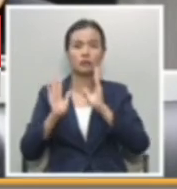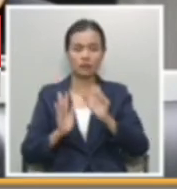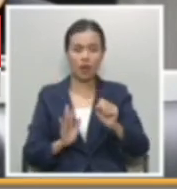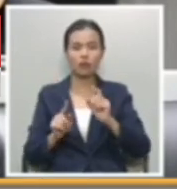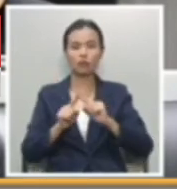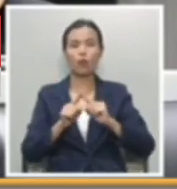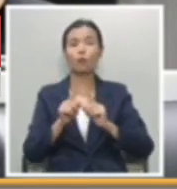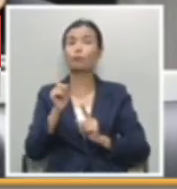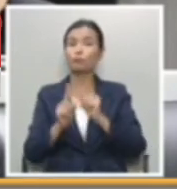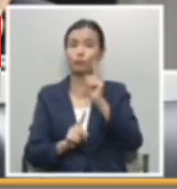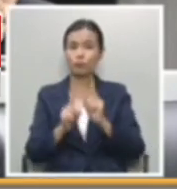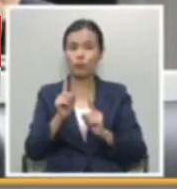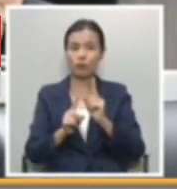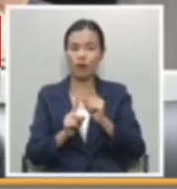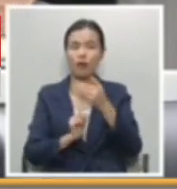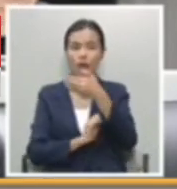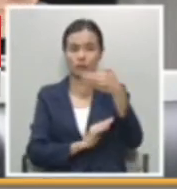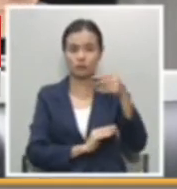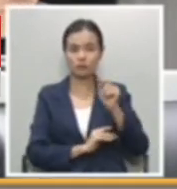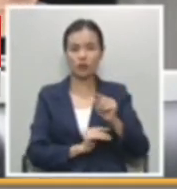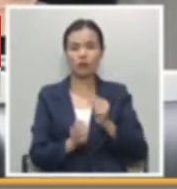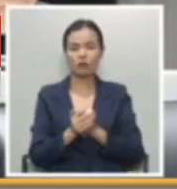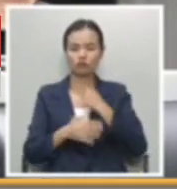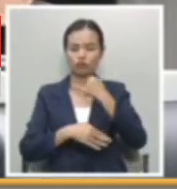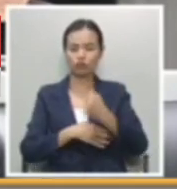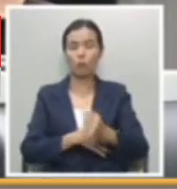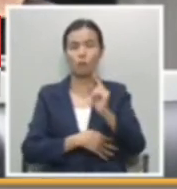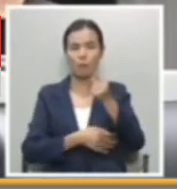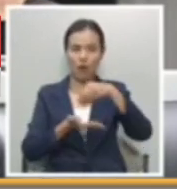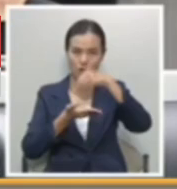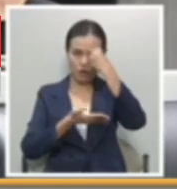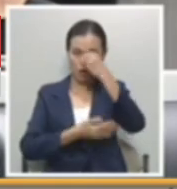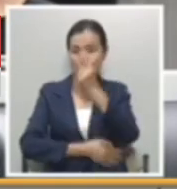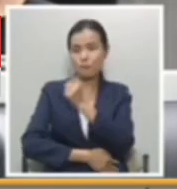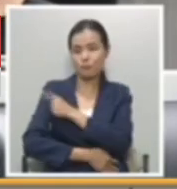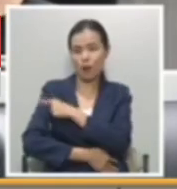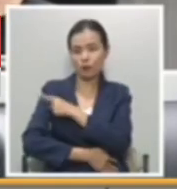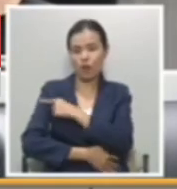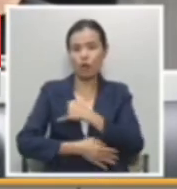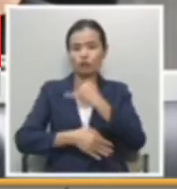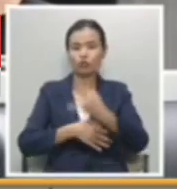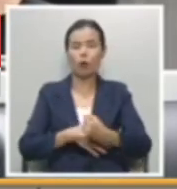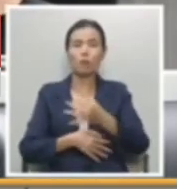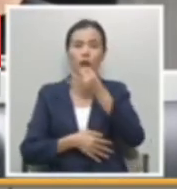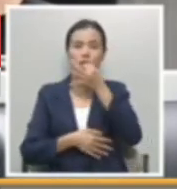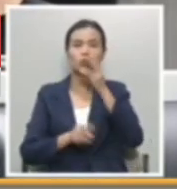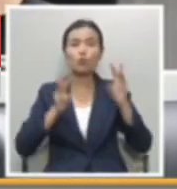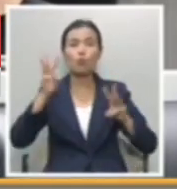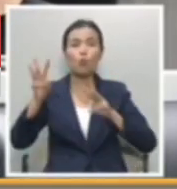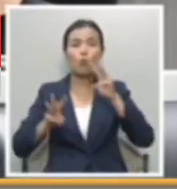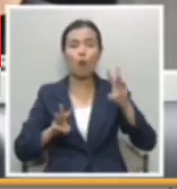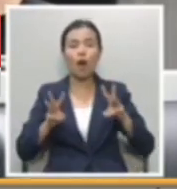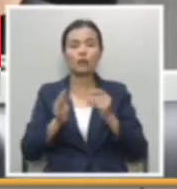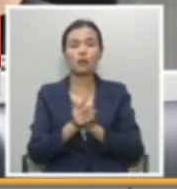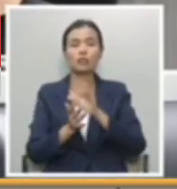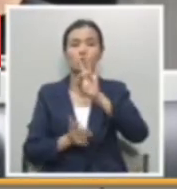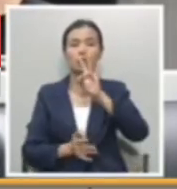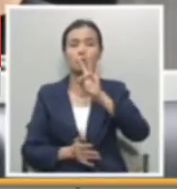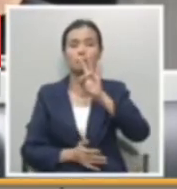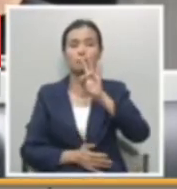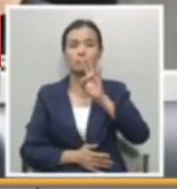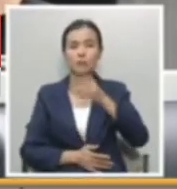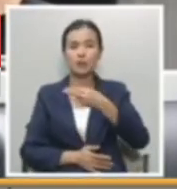สถิติแห่งชาตินะครับคนจบใหม่เรียนจบปริญญาออกมาตกงาน 170,000 กว่าคนเพิ่มม